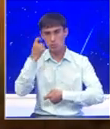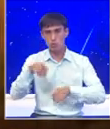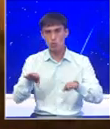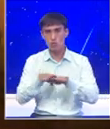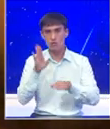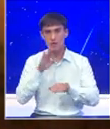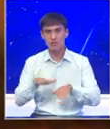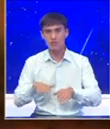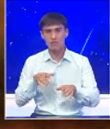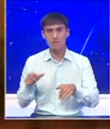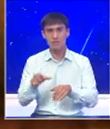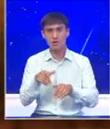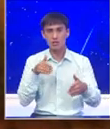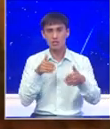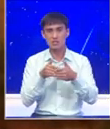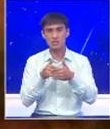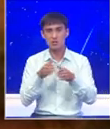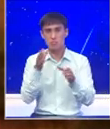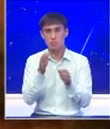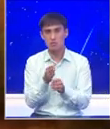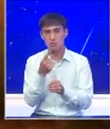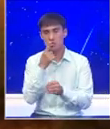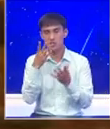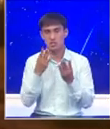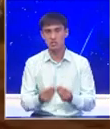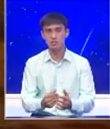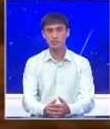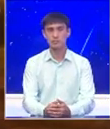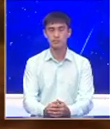воды в реках может достичь критического минимума уже в ближайшие дни.